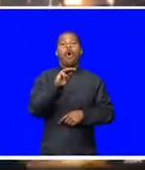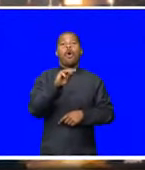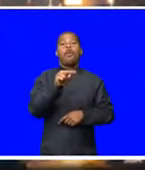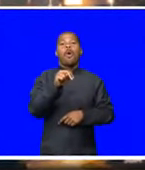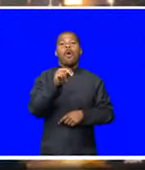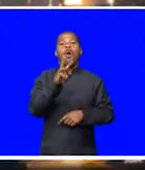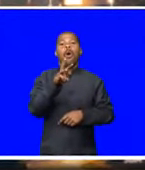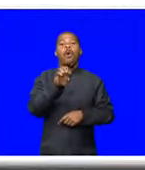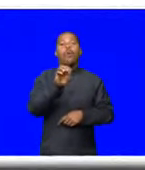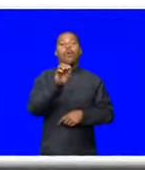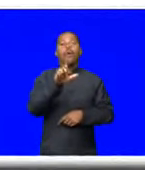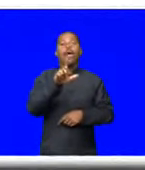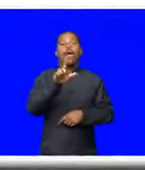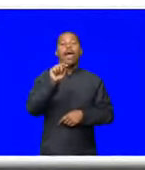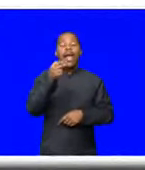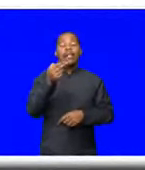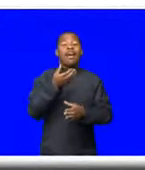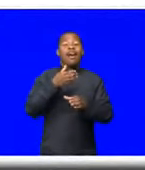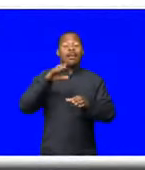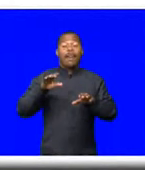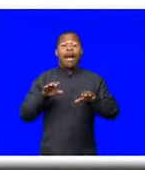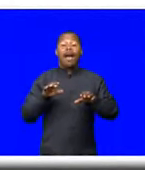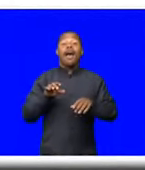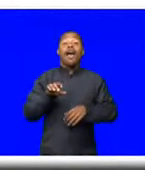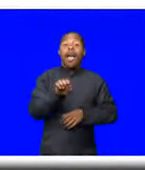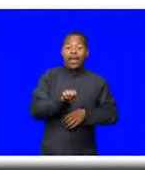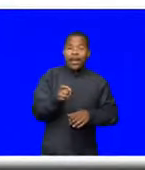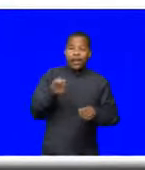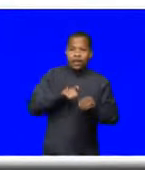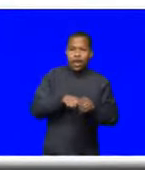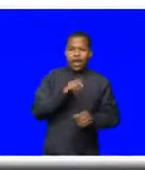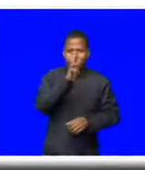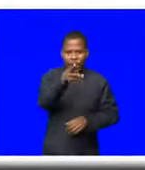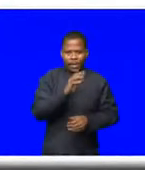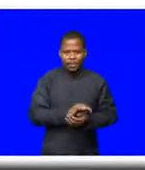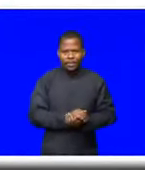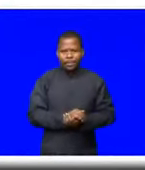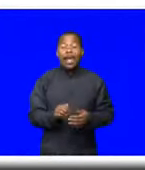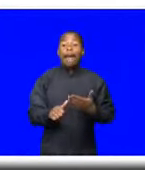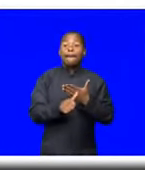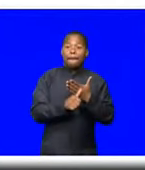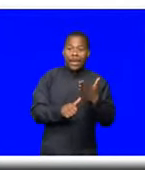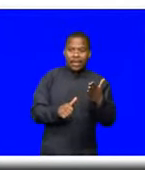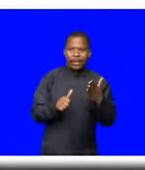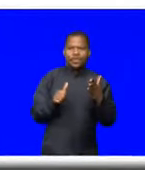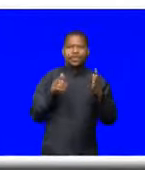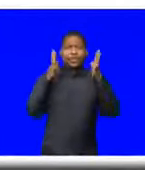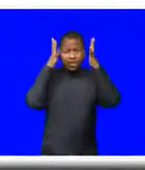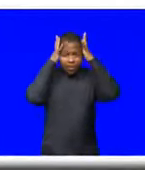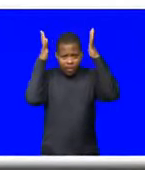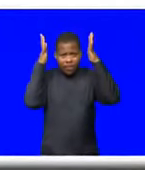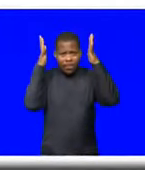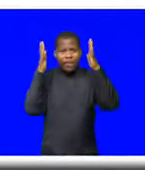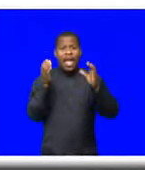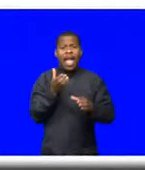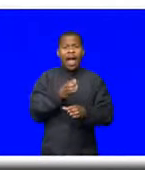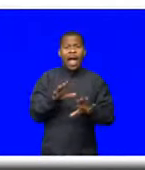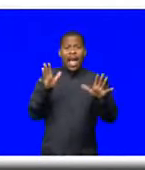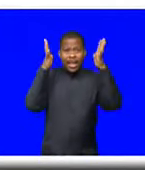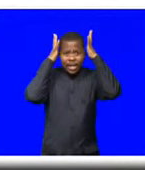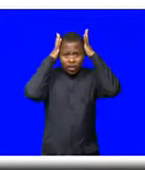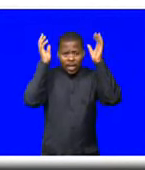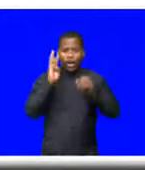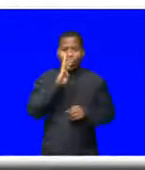edolobheni laseBirmingham. Ngenyanga yakhulwane eminyakeni lesiduli ivela kangwane kubheke ukuthi lingenele imidlalo yeCommonwealth letawubanjelwa